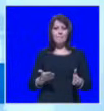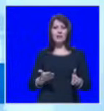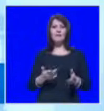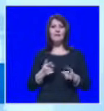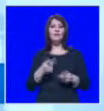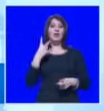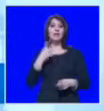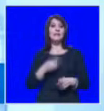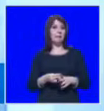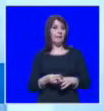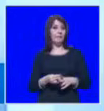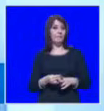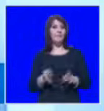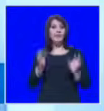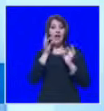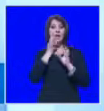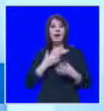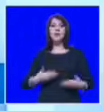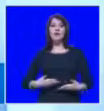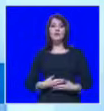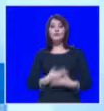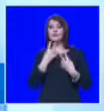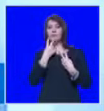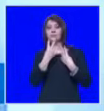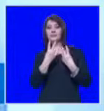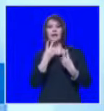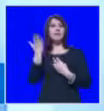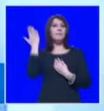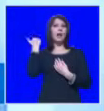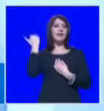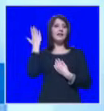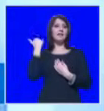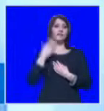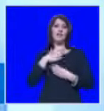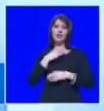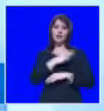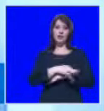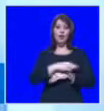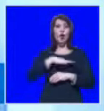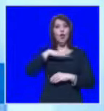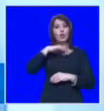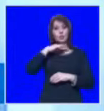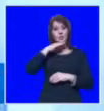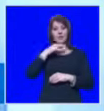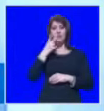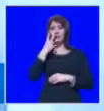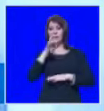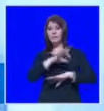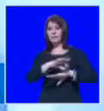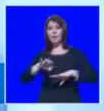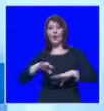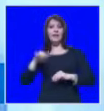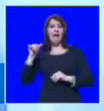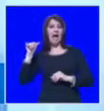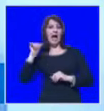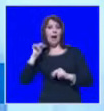нещо секва. И няма нужда да гледаме много назад в нашата история. Достатъчно е да видим проекта АБВ,